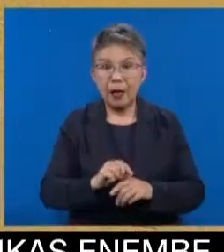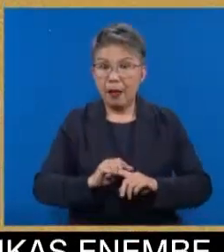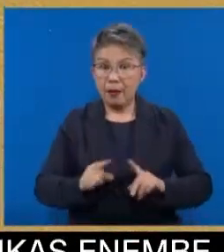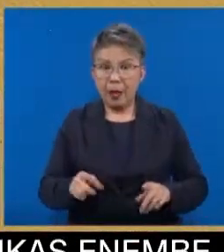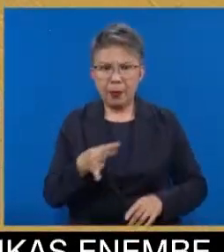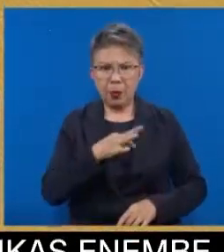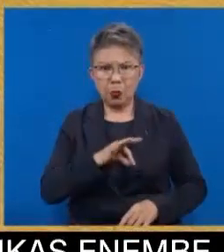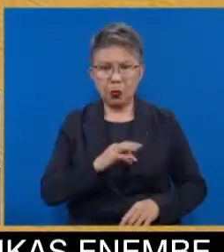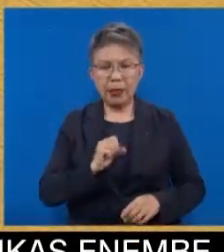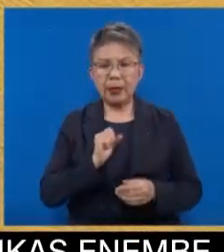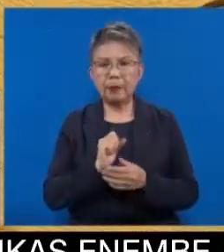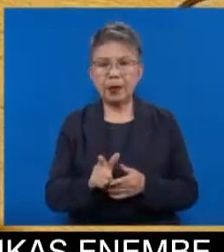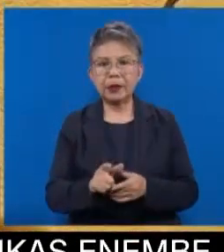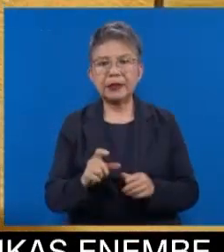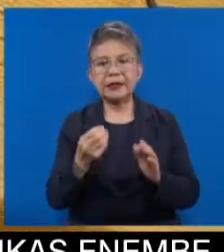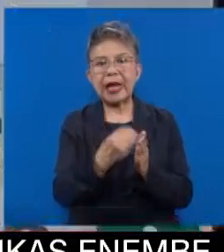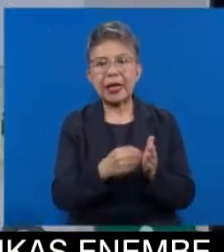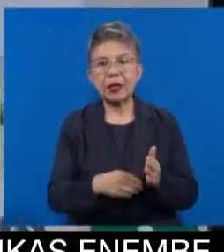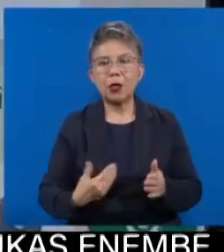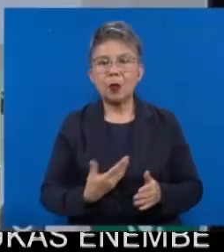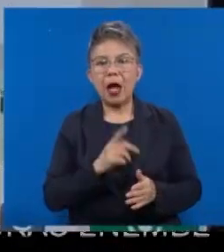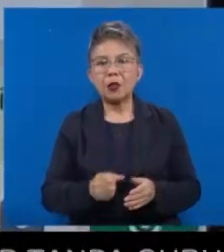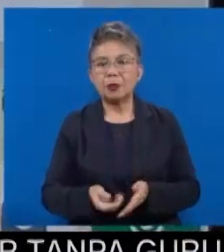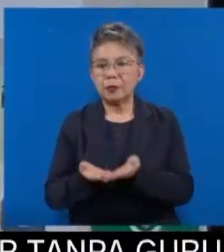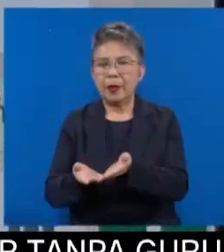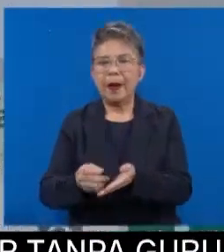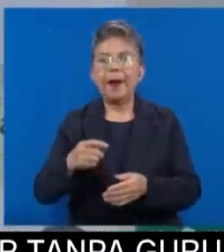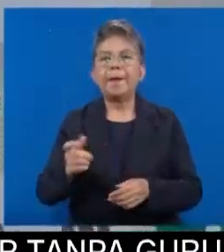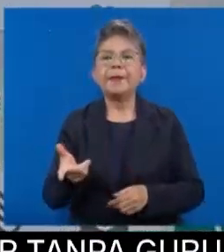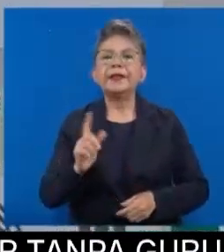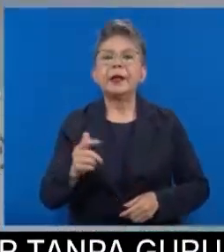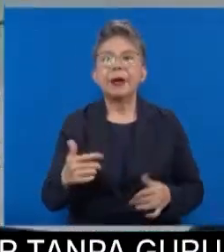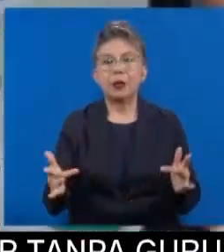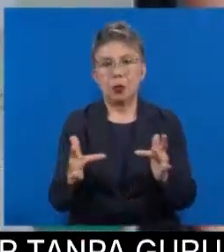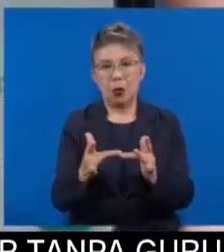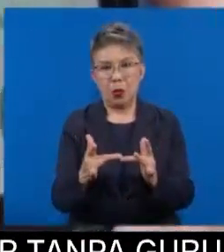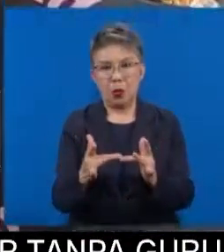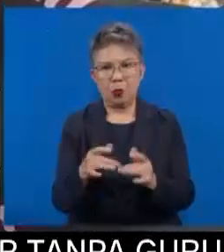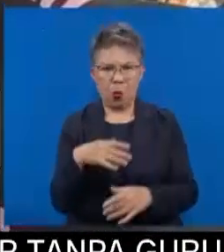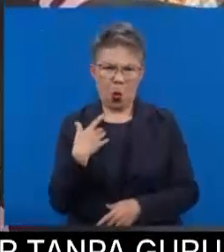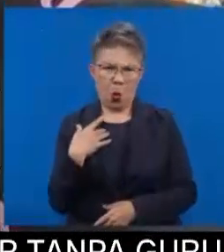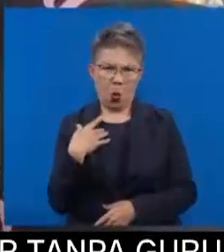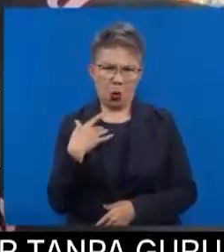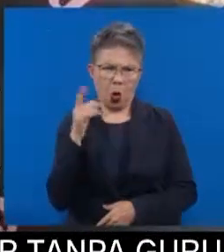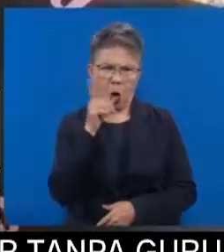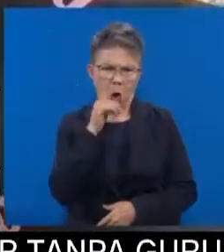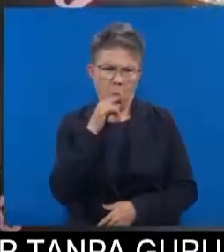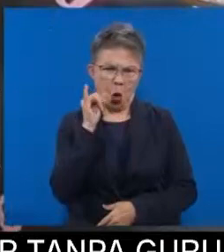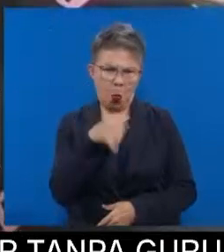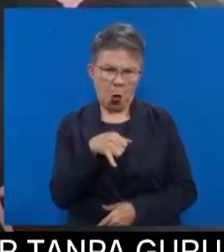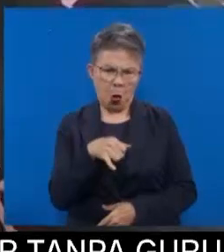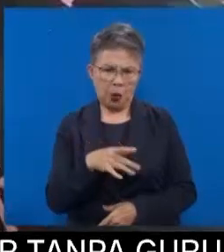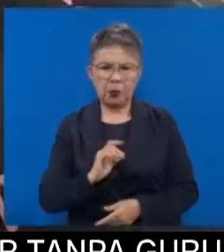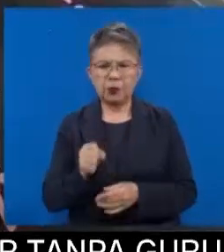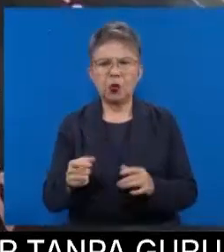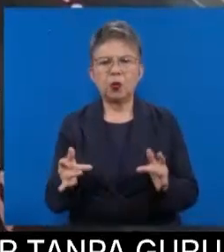keuntungan tersebut akan dibayarkan dengan syarat para korban harus mengajukan pinjaman online terlebih dahulu. Nyatanya setelah mengajukan pinjaman online,